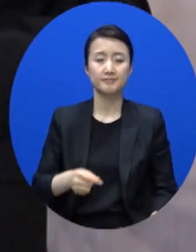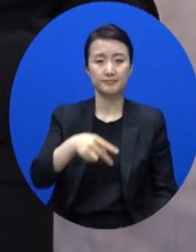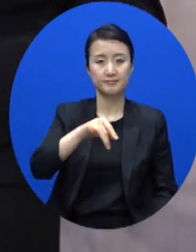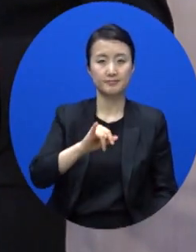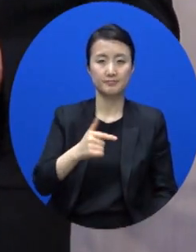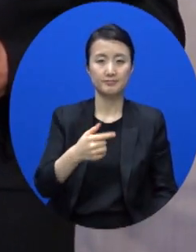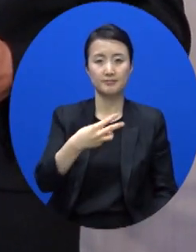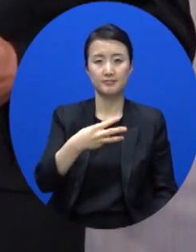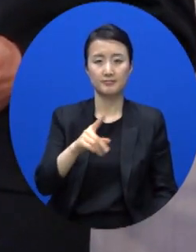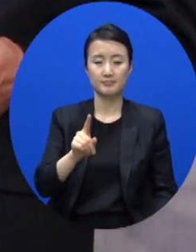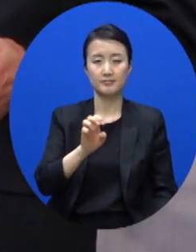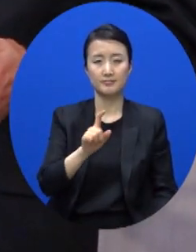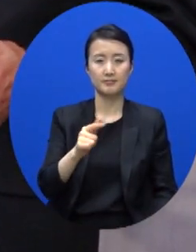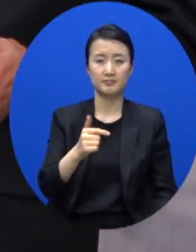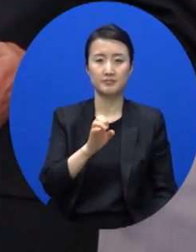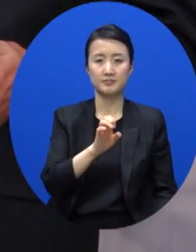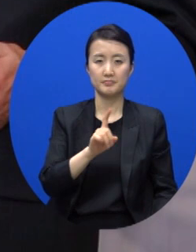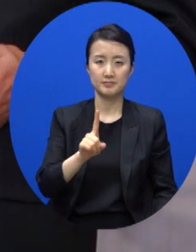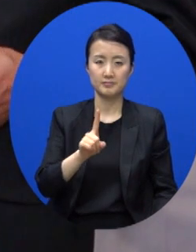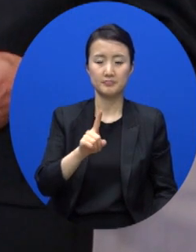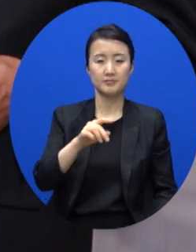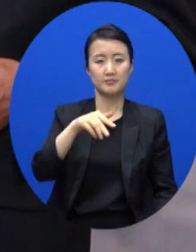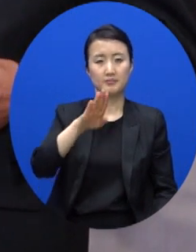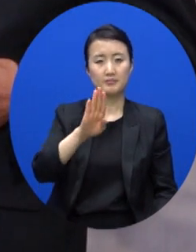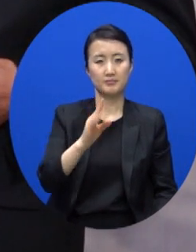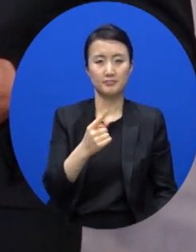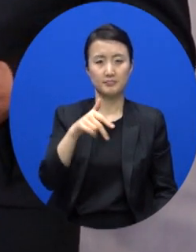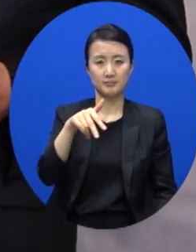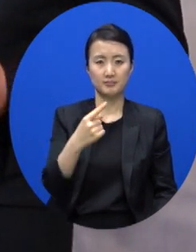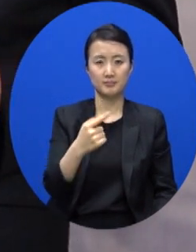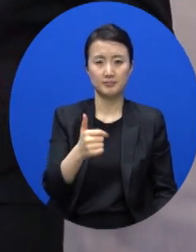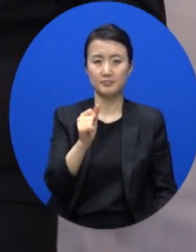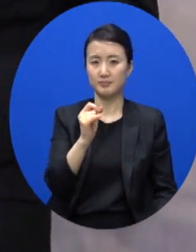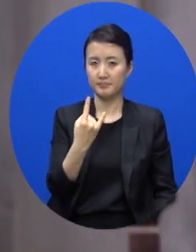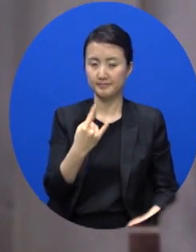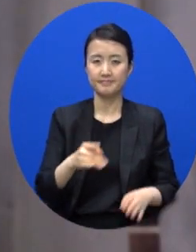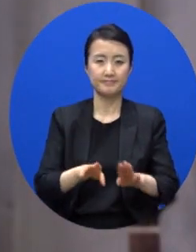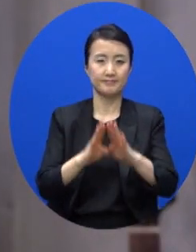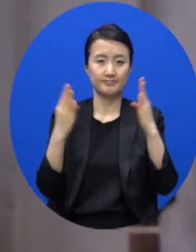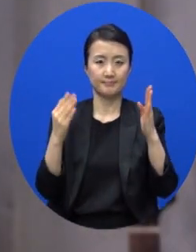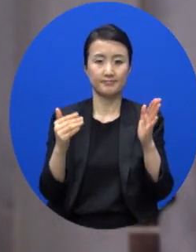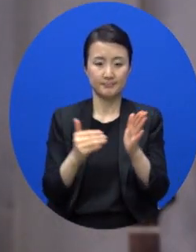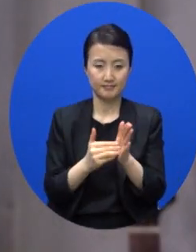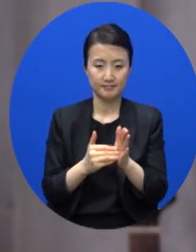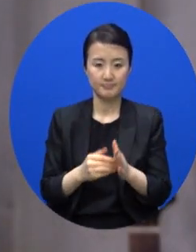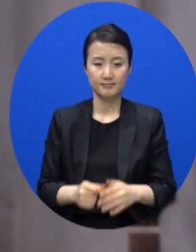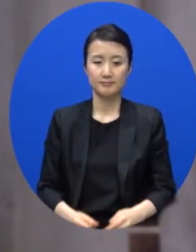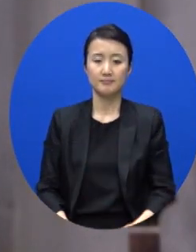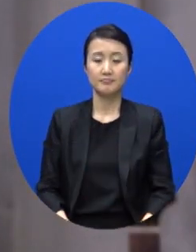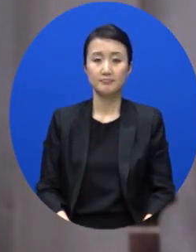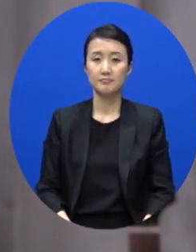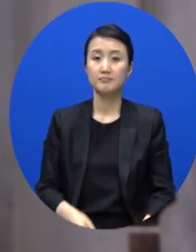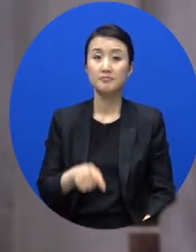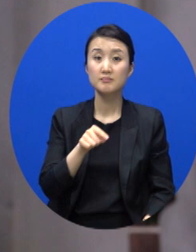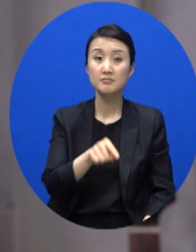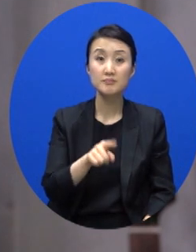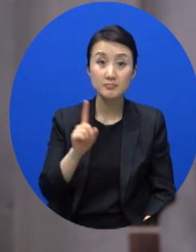신라 만파식적 보존회를 설립을 했습니다. 왜냐? 만파식적은